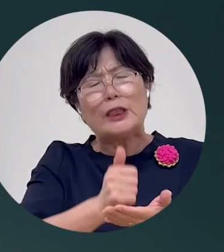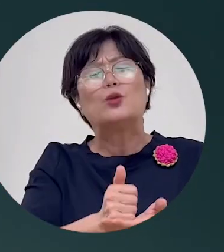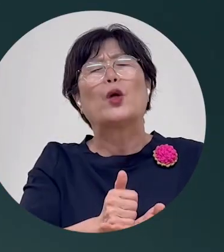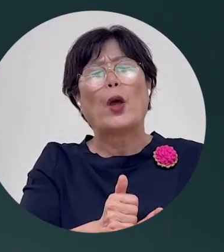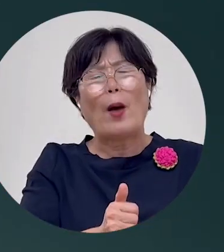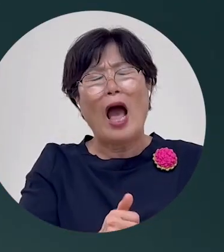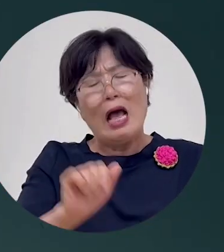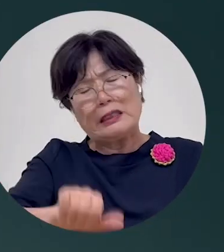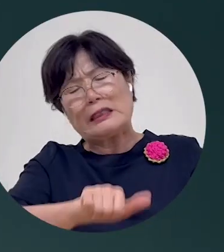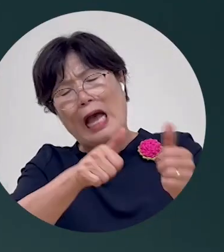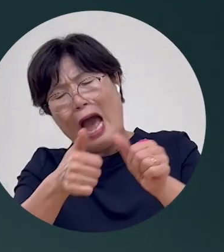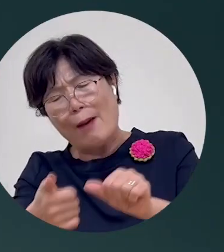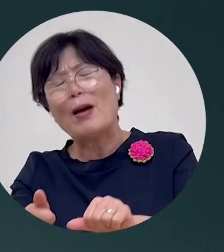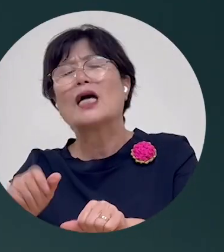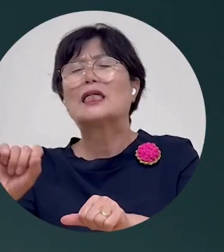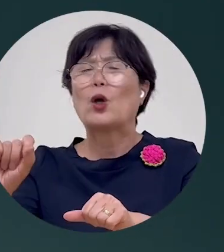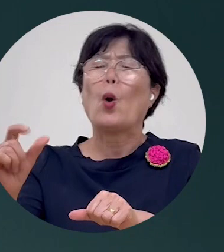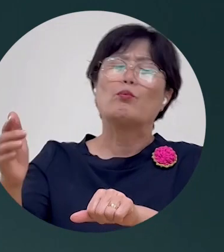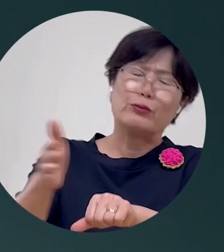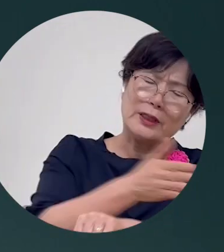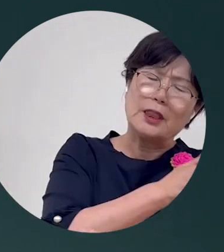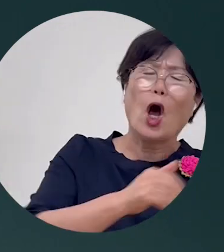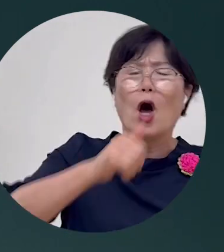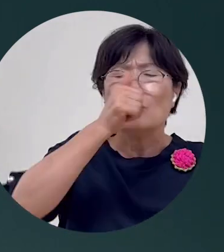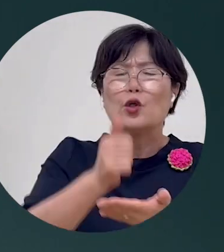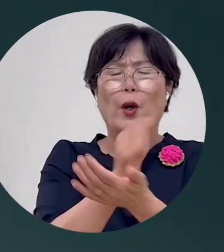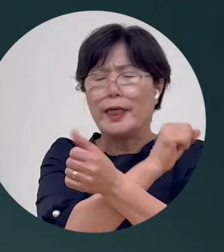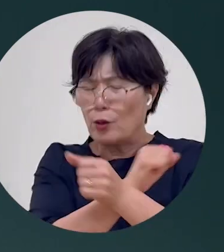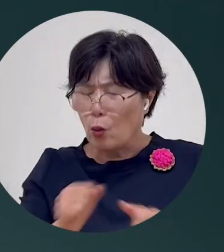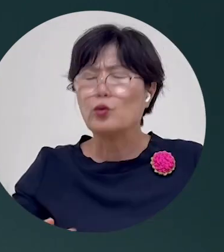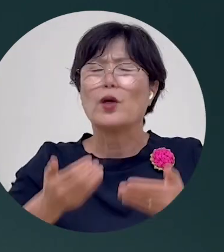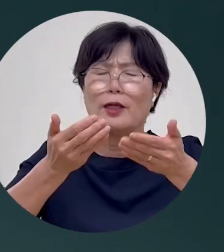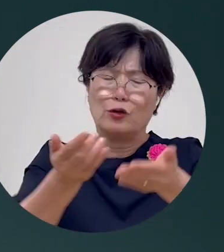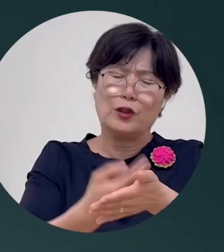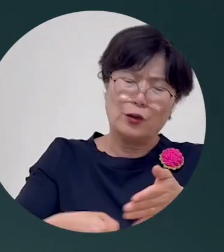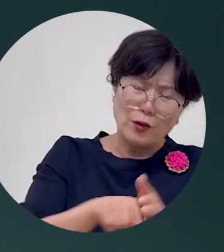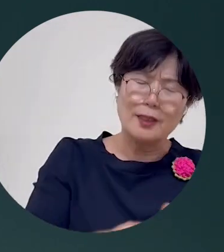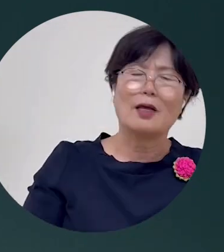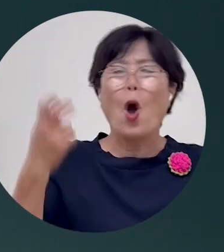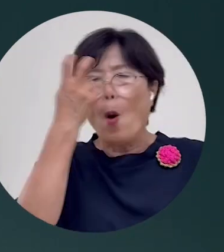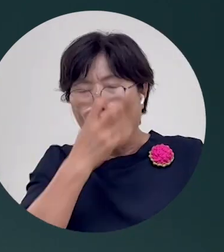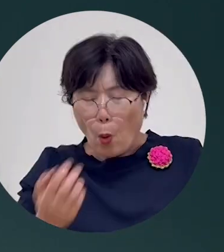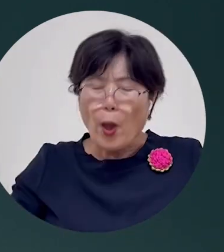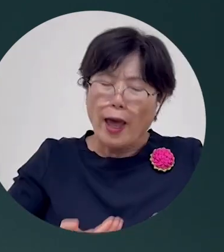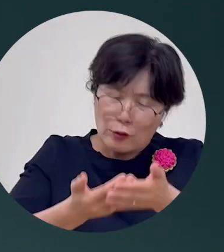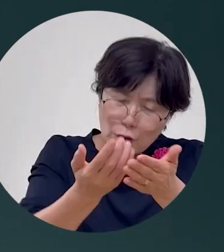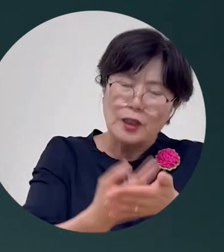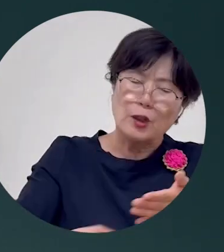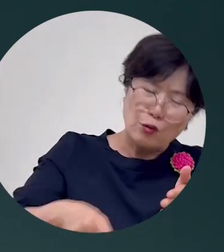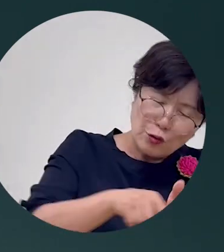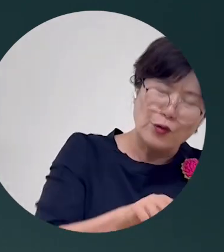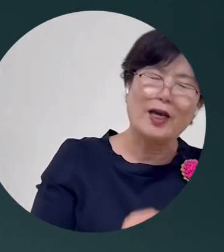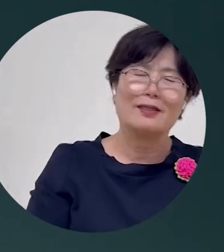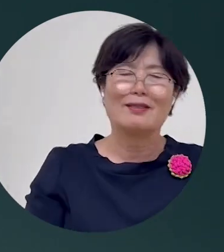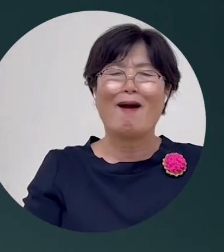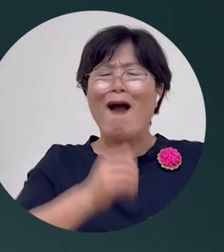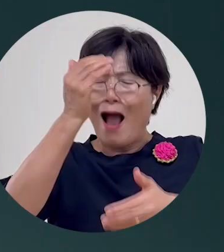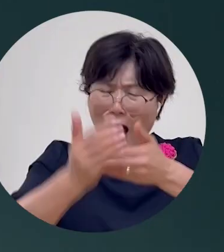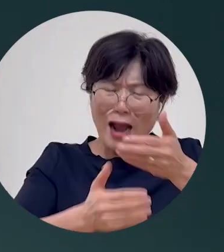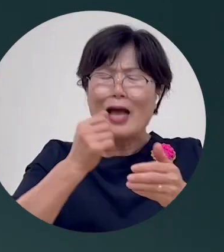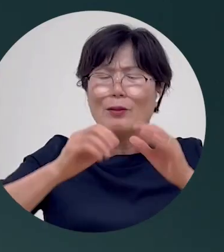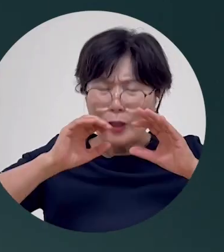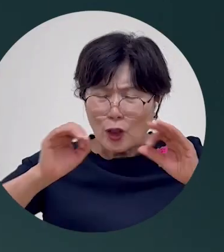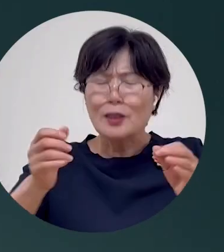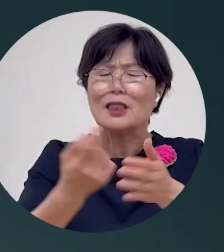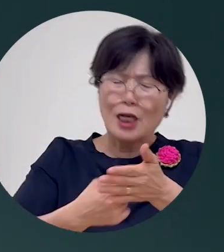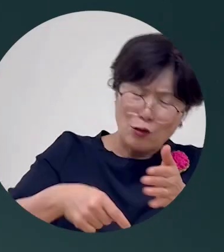사망으로부터 속량해 주시기 위해서, 보호해 주시기 위해서라는 것을 하나님의 선지자들을